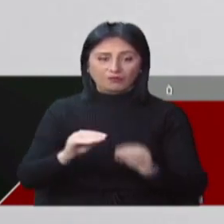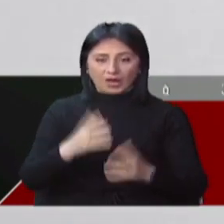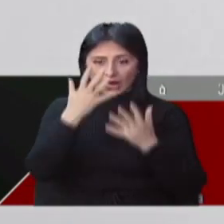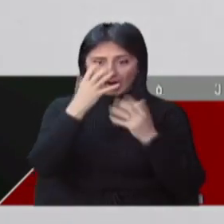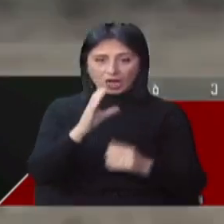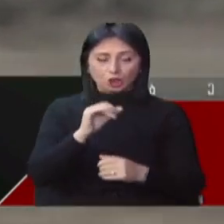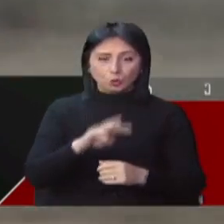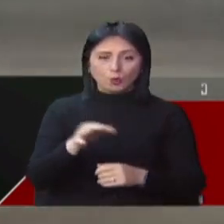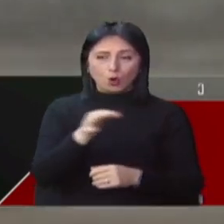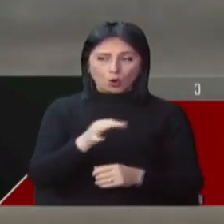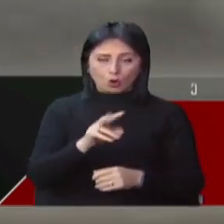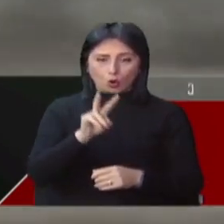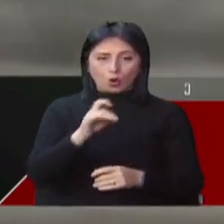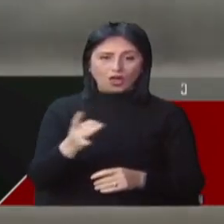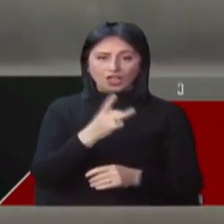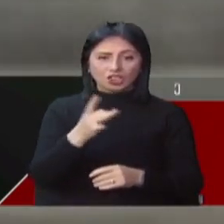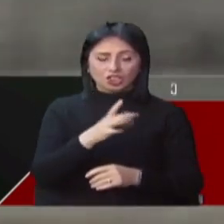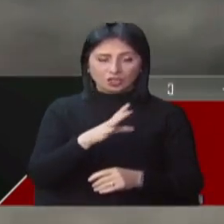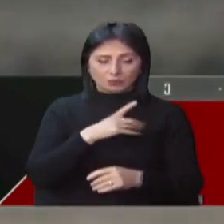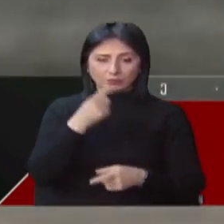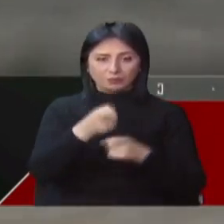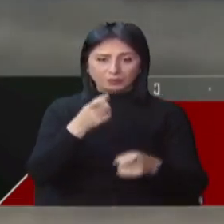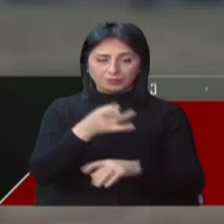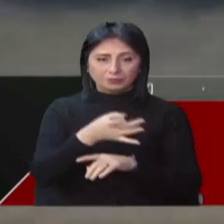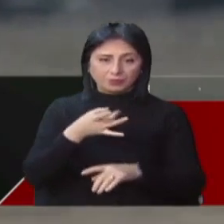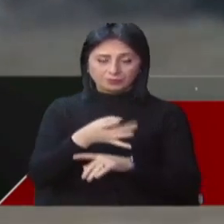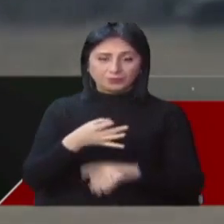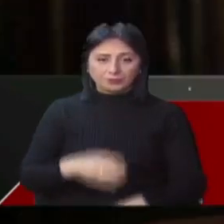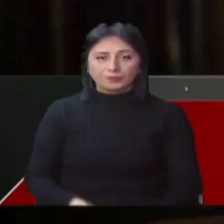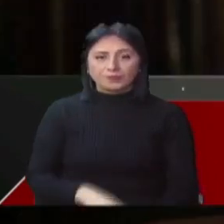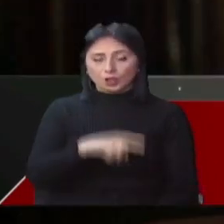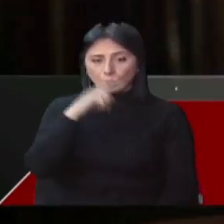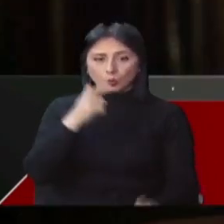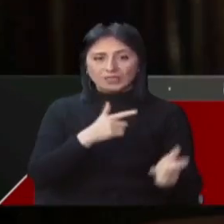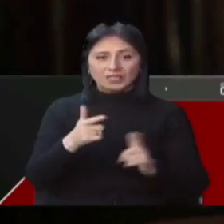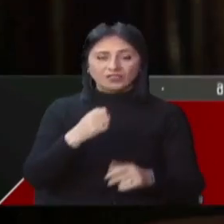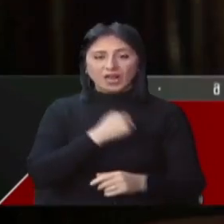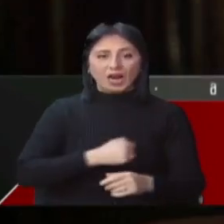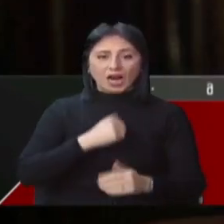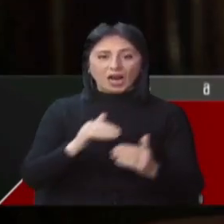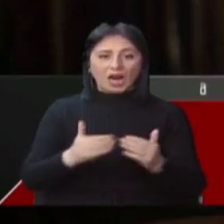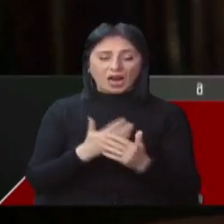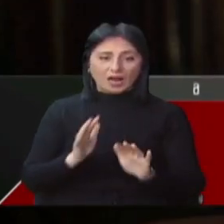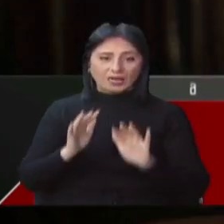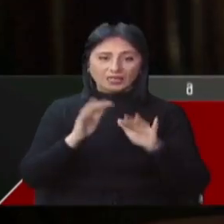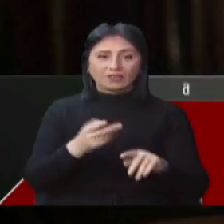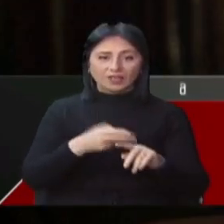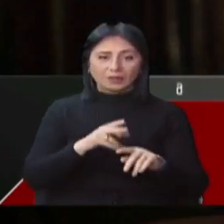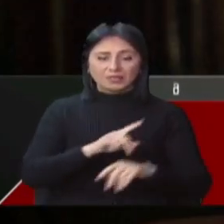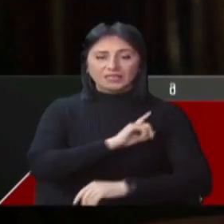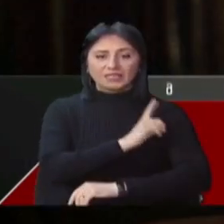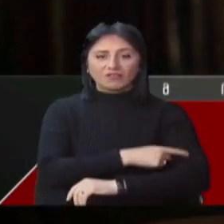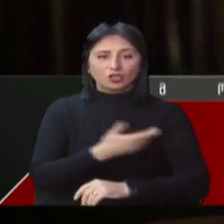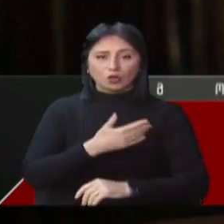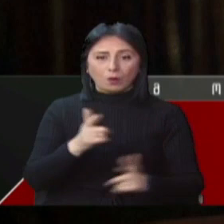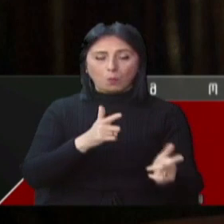Ღამით სუმის ოლქს 200-ჯერ გაუხსნეს ცეცხლი. Რუსეთი ემზადება აგრესიის ახალი ტალღისთვის იმ ძალებით,